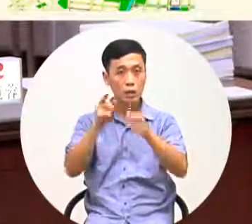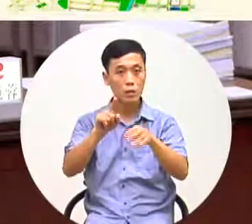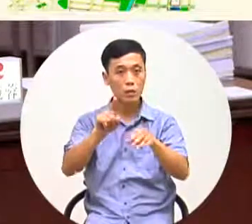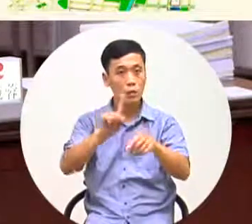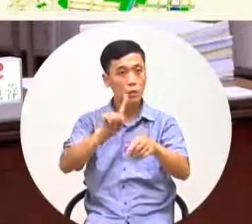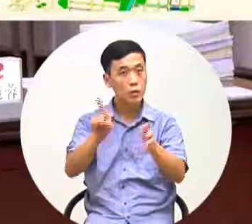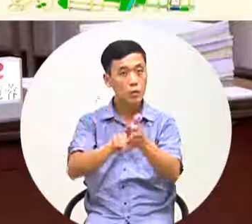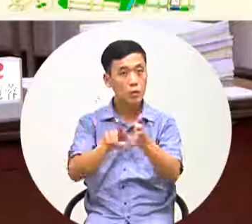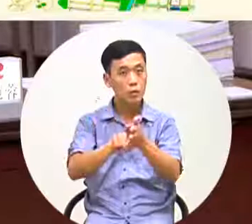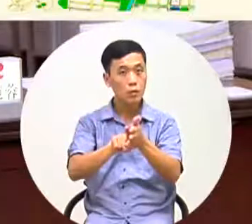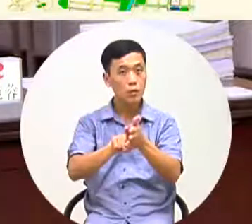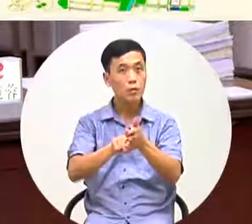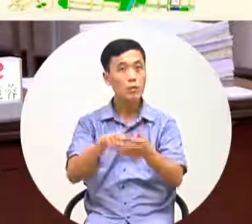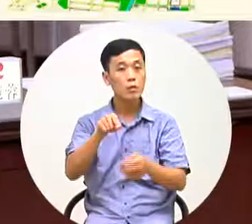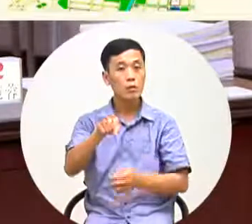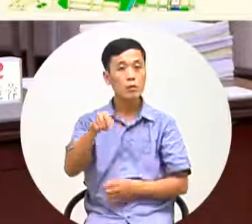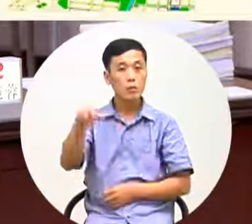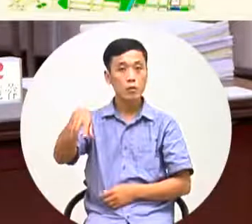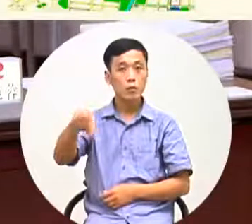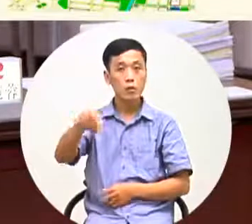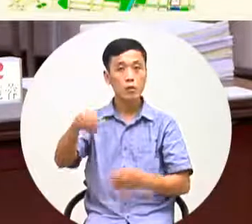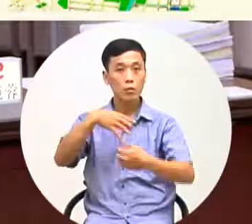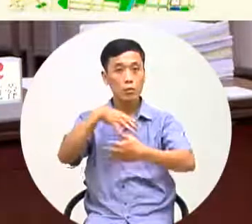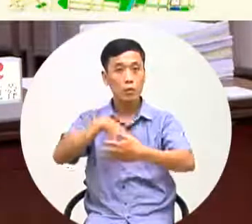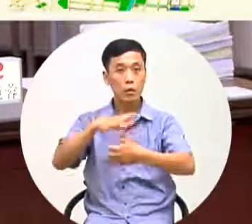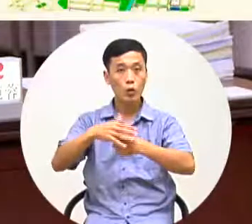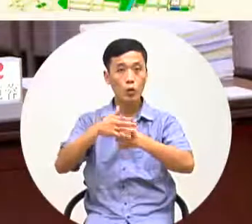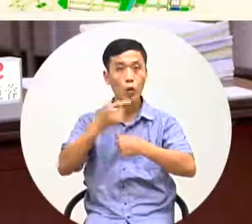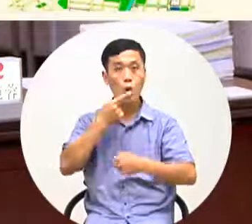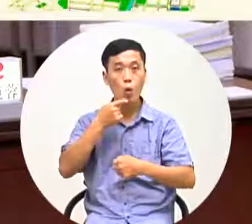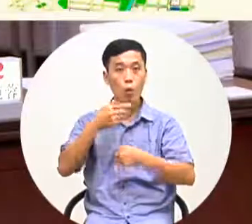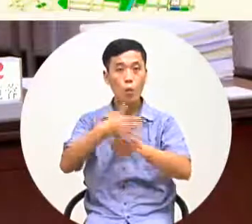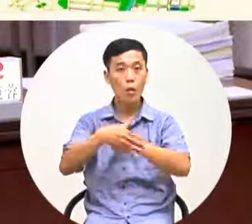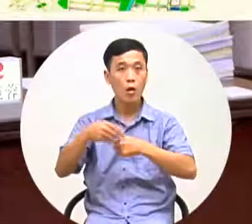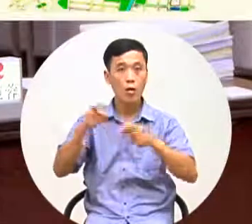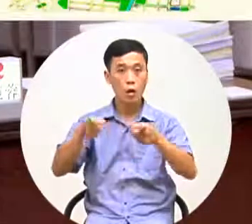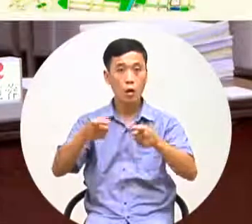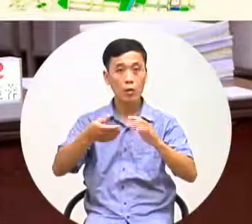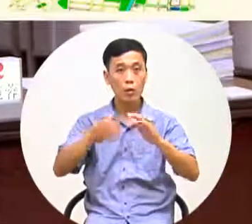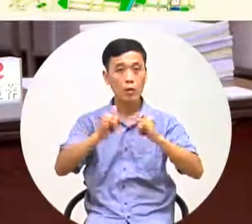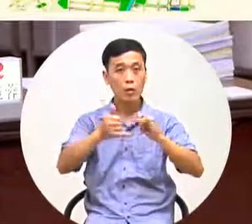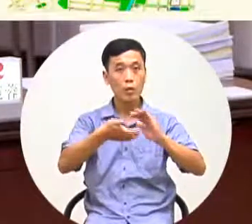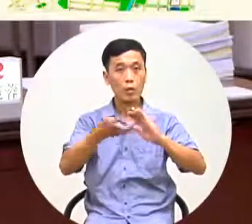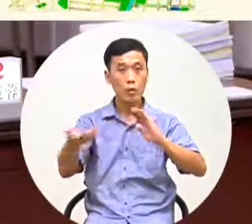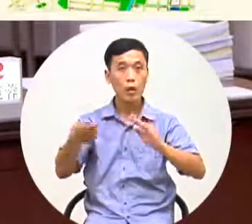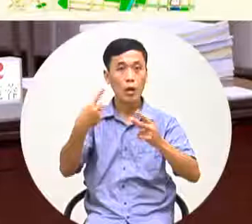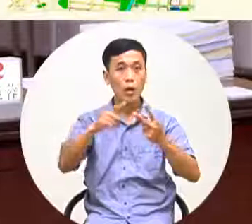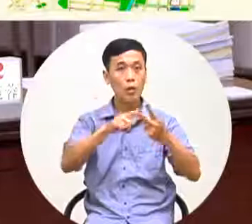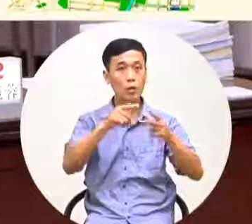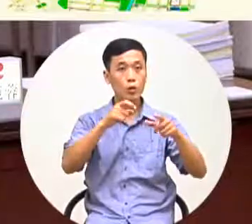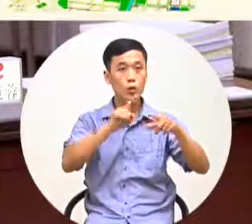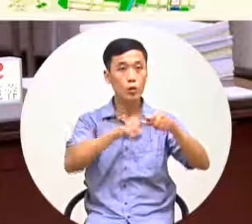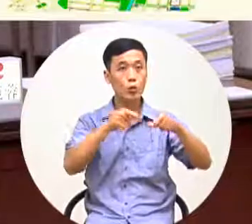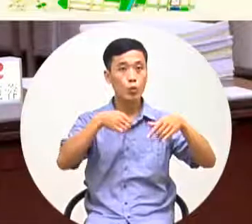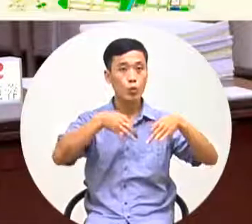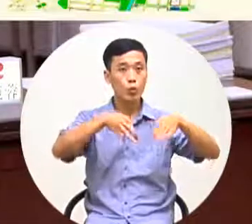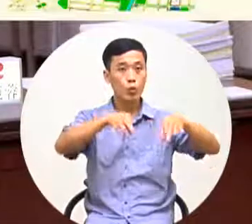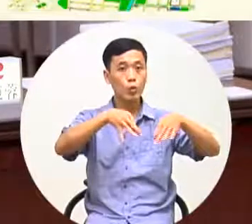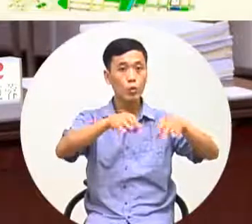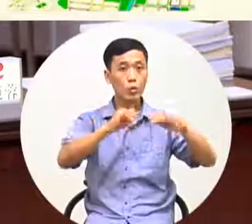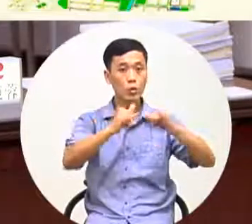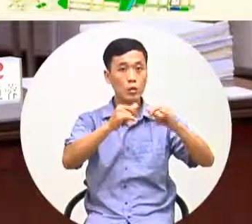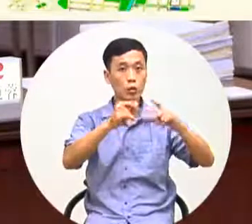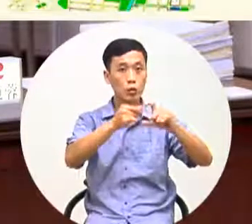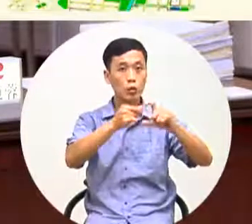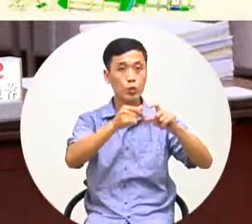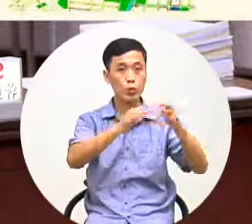咧，包括阿门港前村，包括中仑社区5000户地啊，啊，这个所在咧，好似93家地啊破